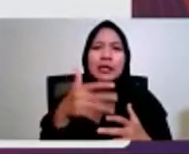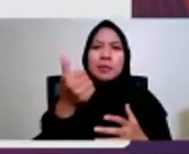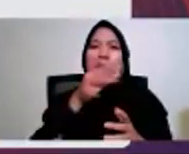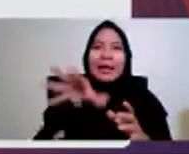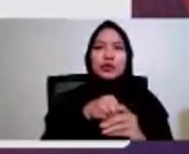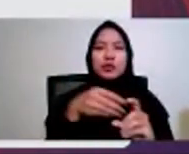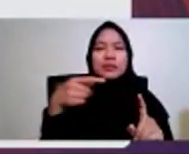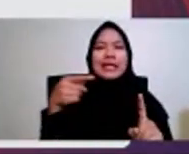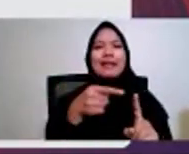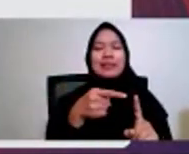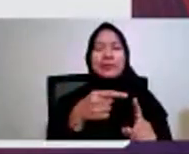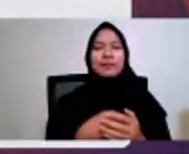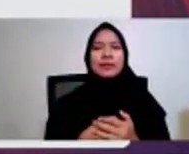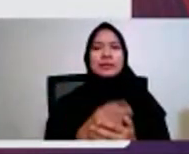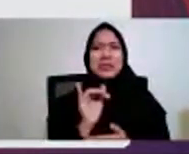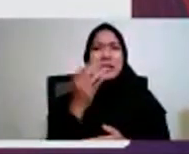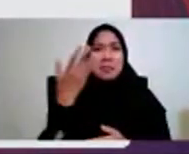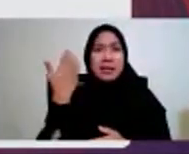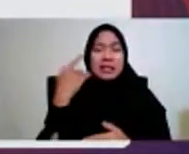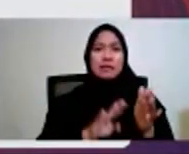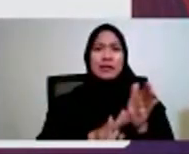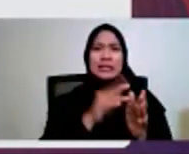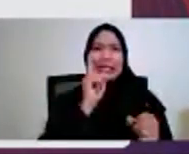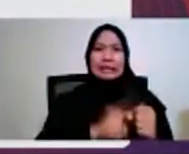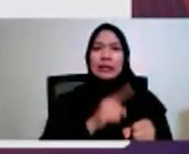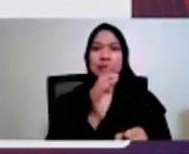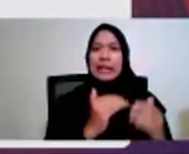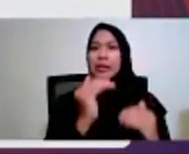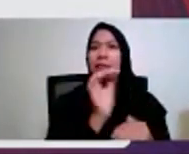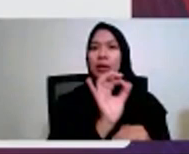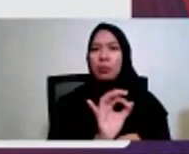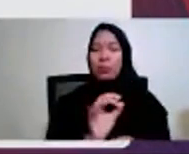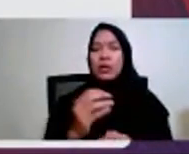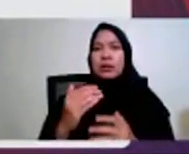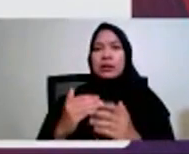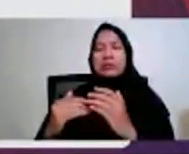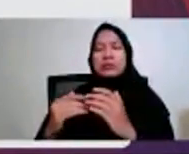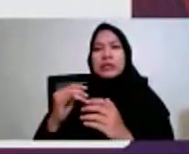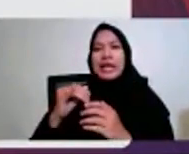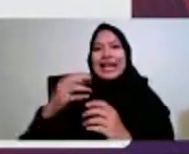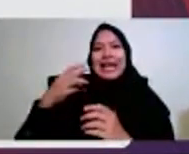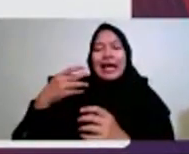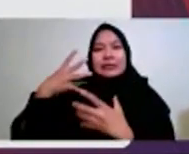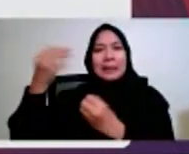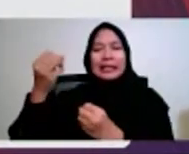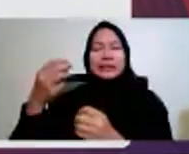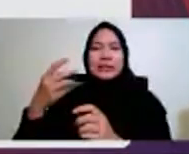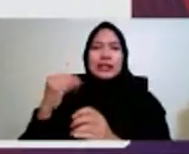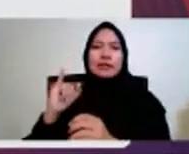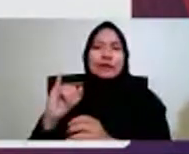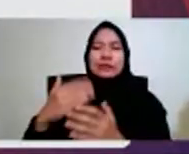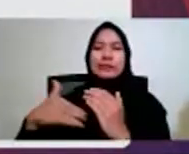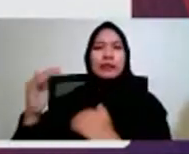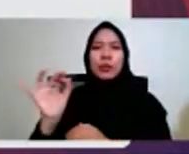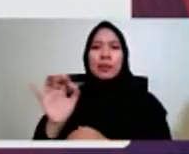kemarin inflasi inti belum naik ekspektasi inflasi beli naik tapi kita harus melihat anda risiko